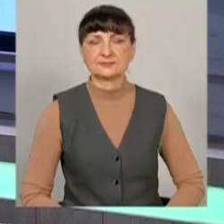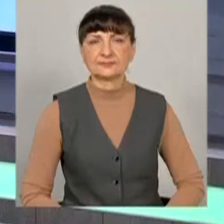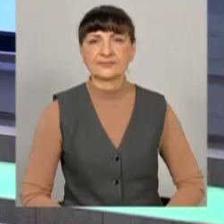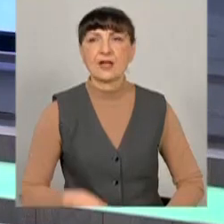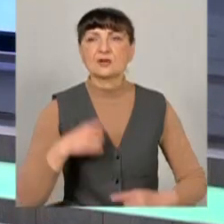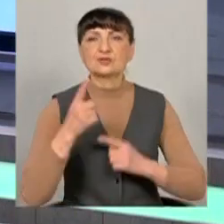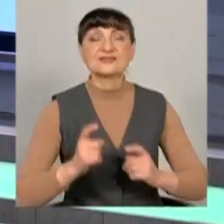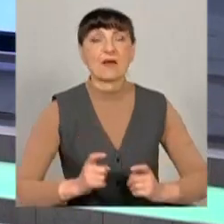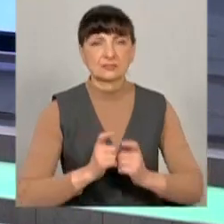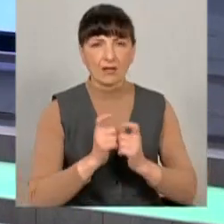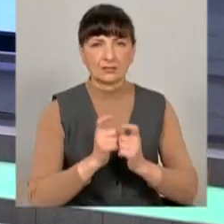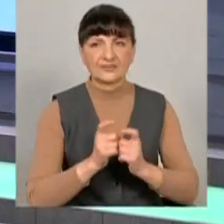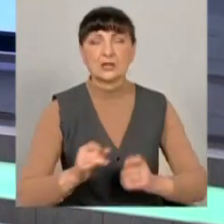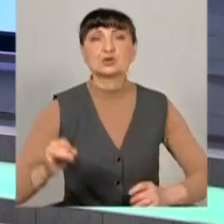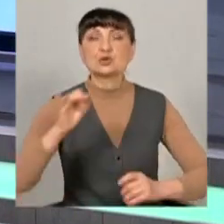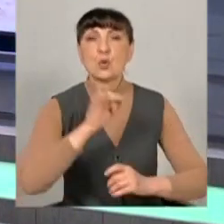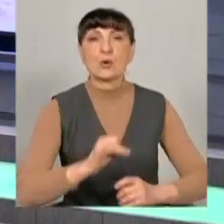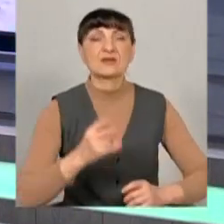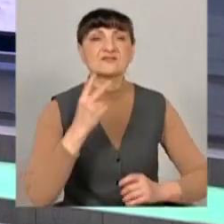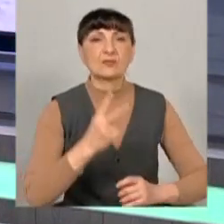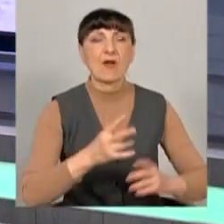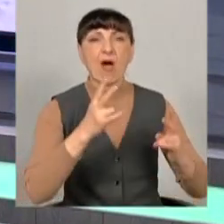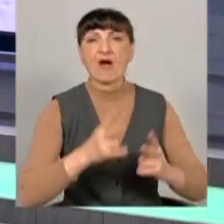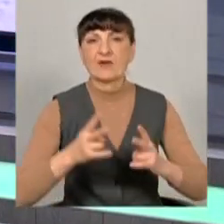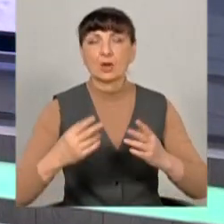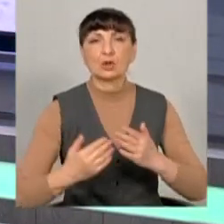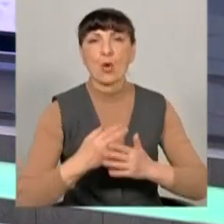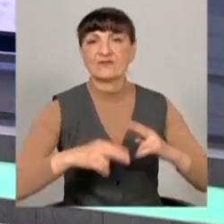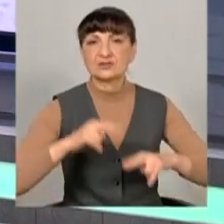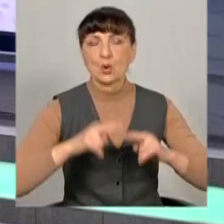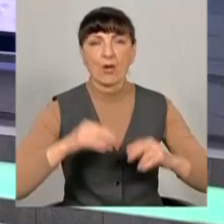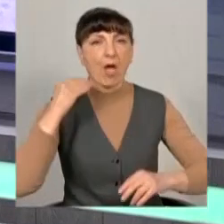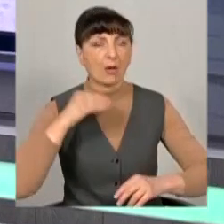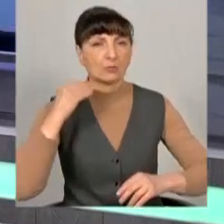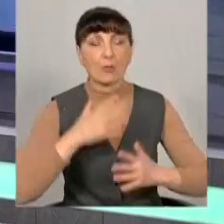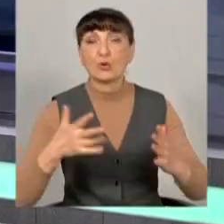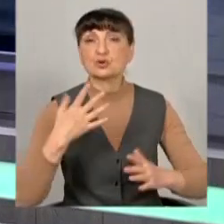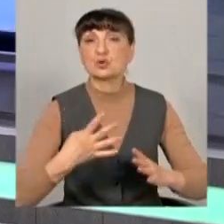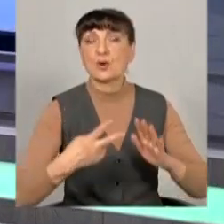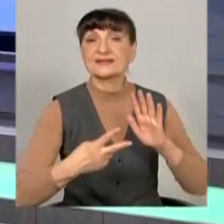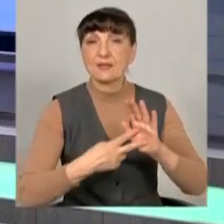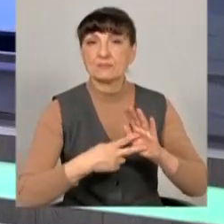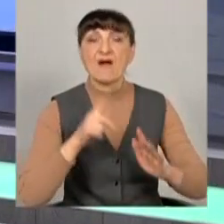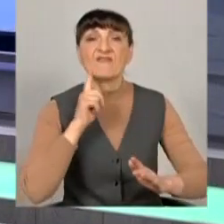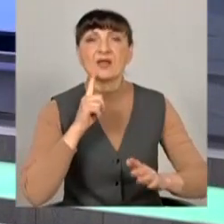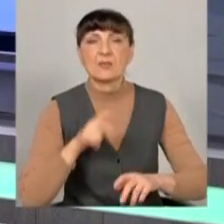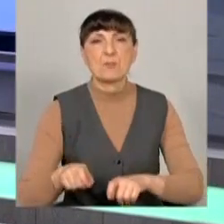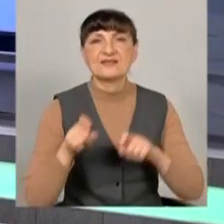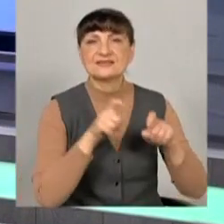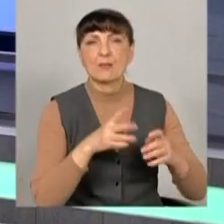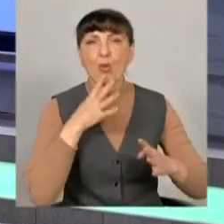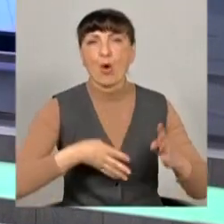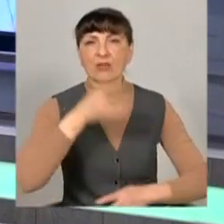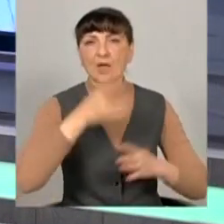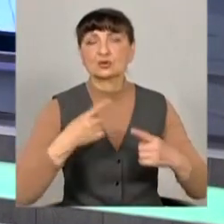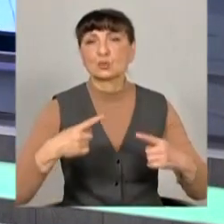Очередным скандалом обернулась история с двумя аварийными новостройками в Актобе. Больше 40 семей временно переселили в многоэтажку, построенную